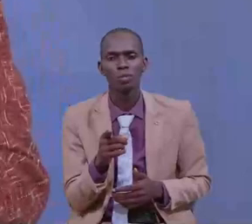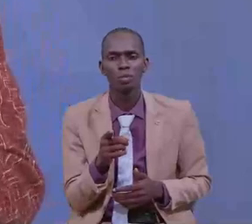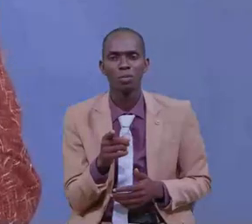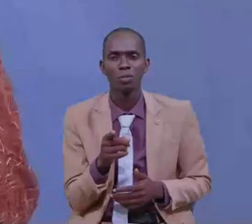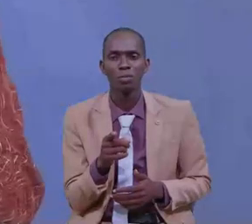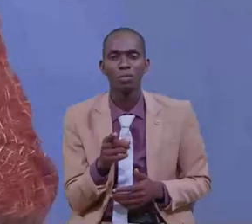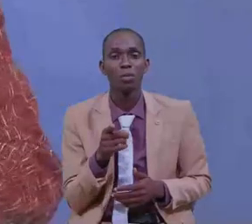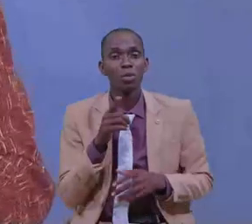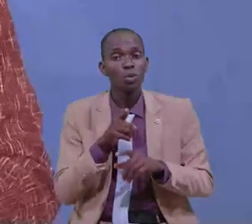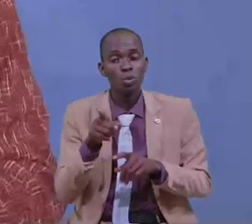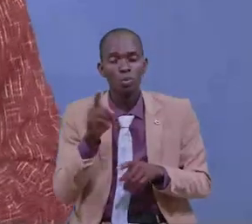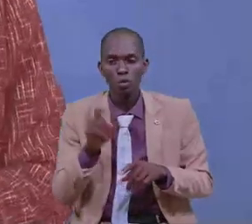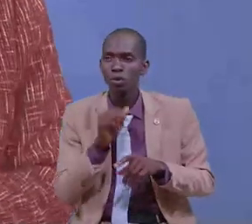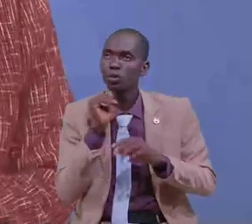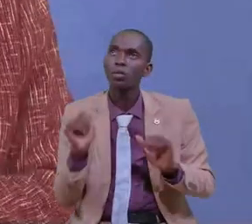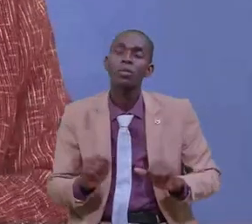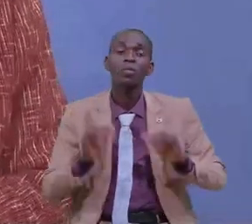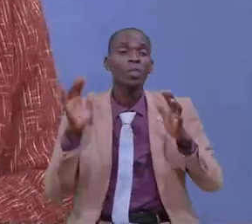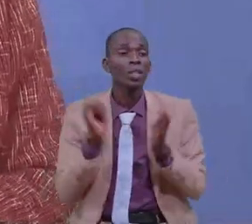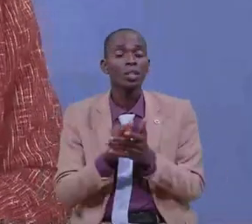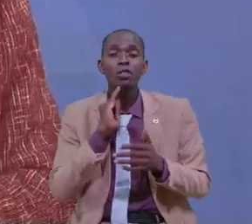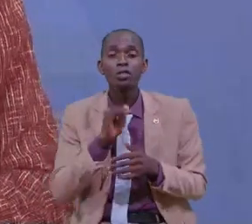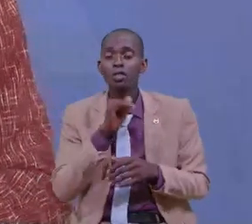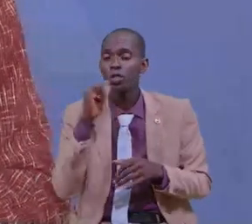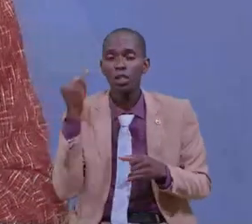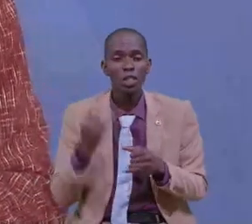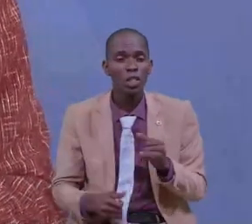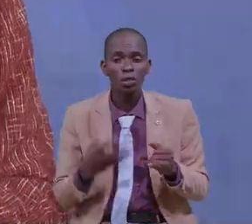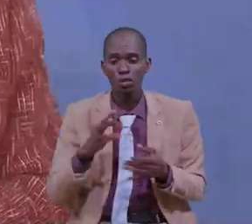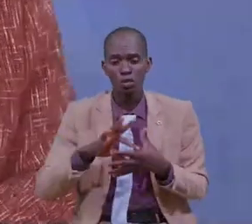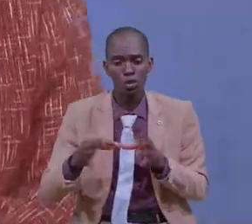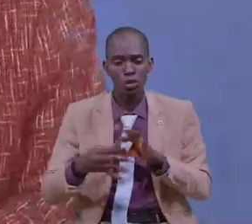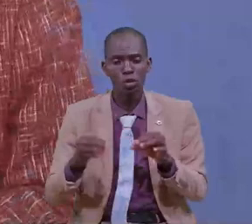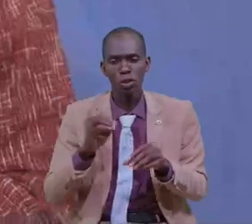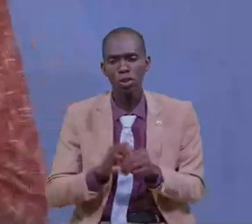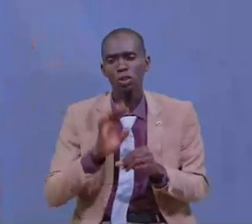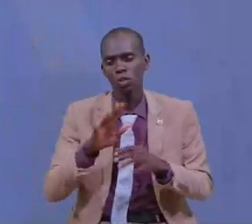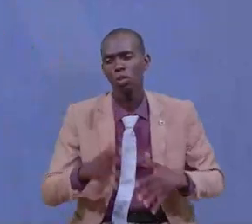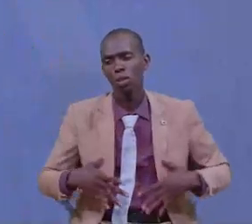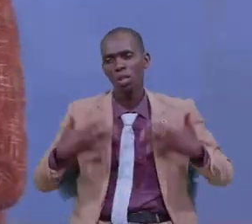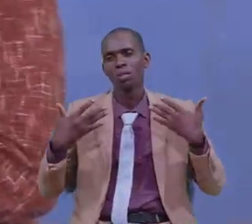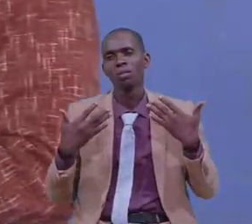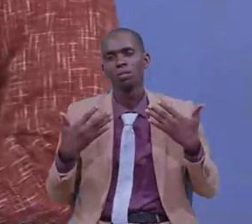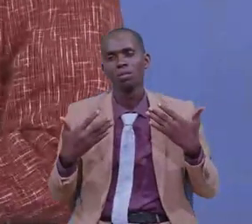tu as creusé. Mais n'abandonne pas. Ce n'est pas encore la fin de l'histoire de ta vie.